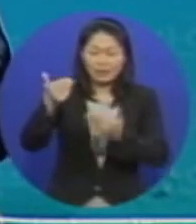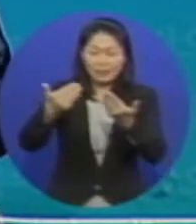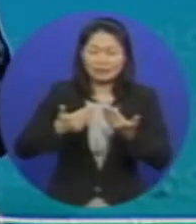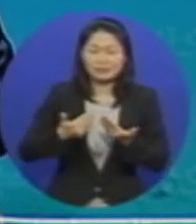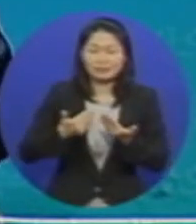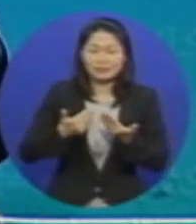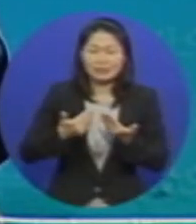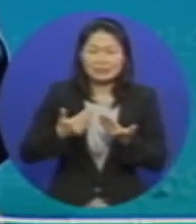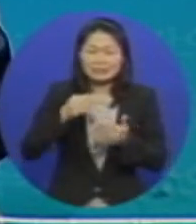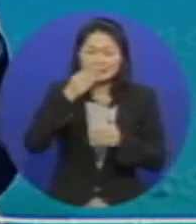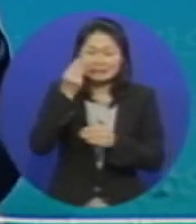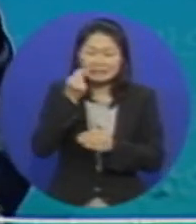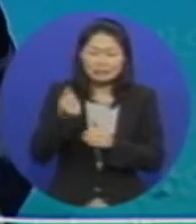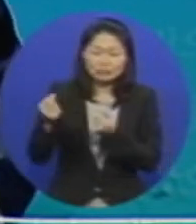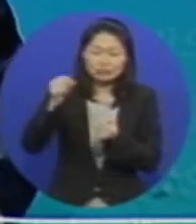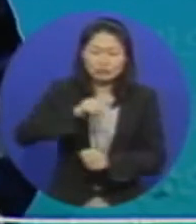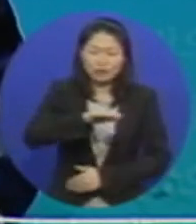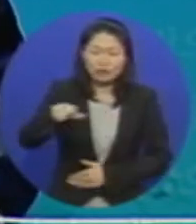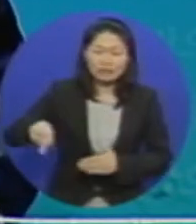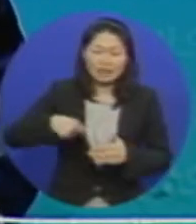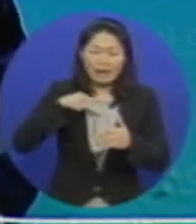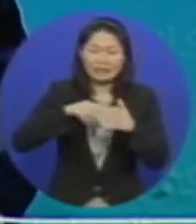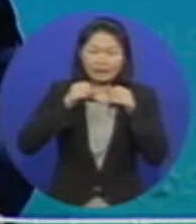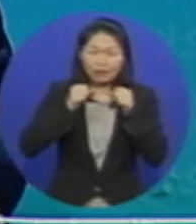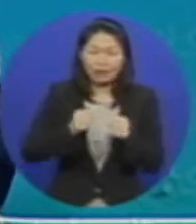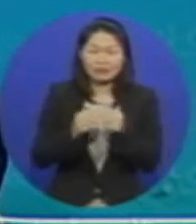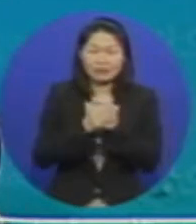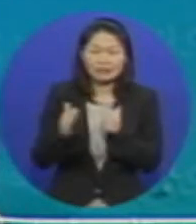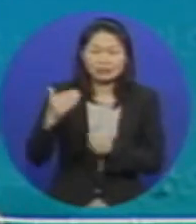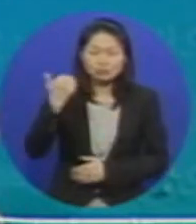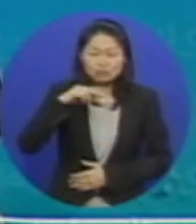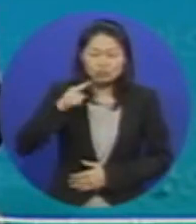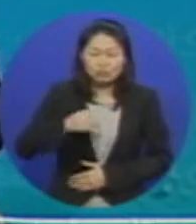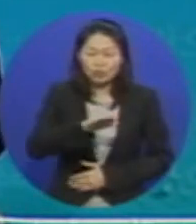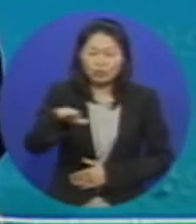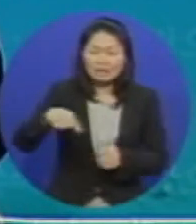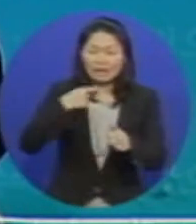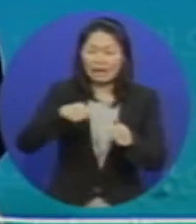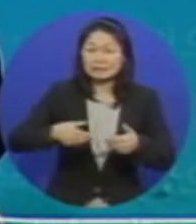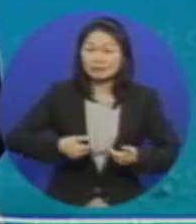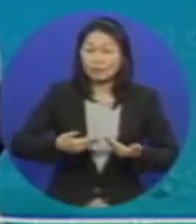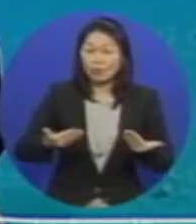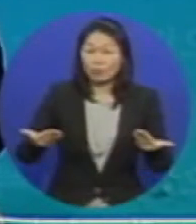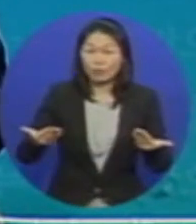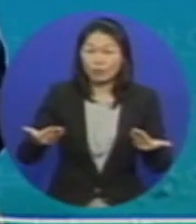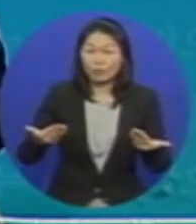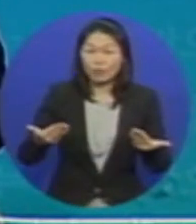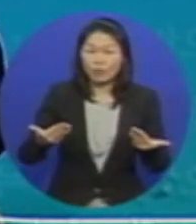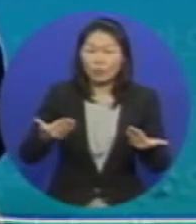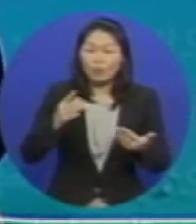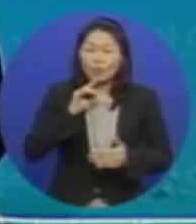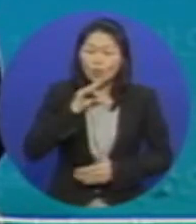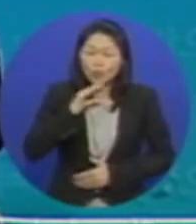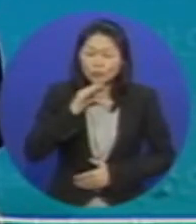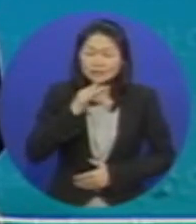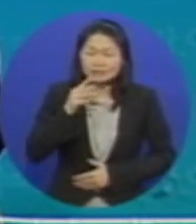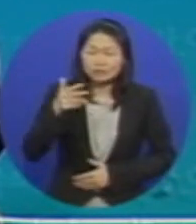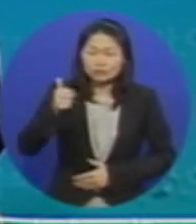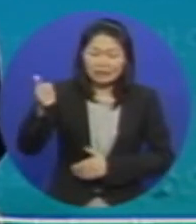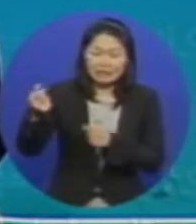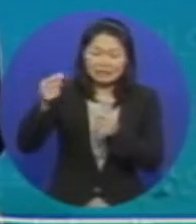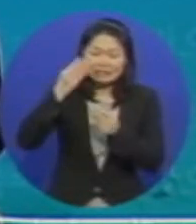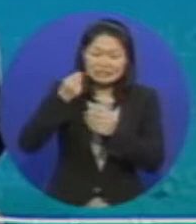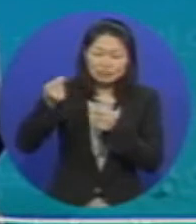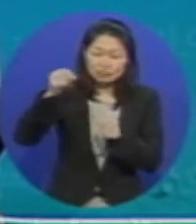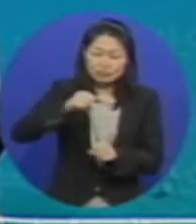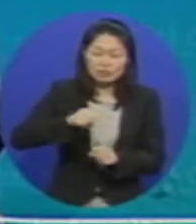바 기름 부음이 너희 안에 거 안 하니 아무도 너희를 가르칠 필요가 없고 오직 그의 기름 부음이 모든 것을